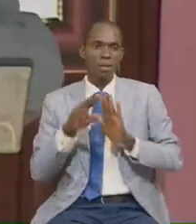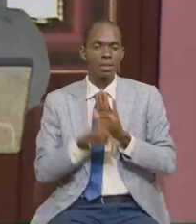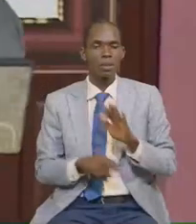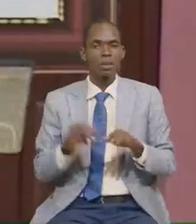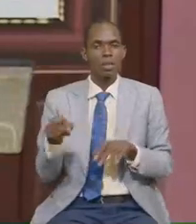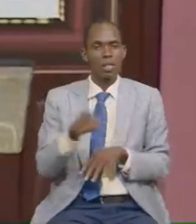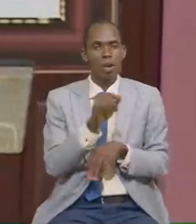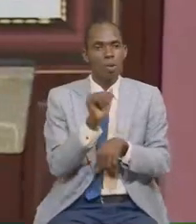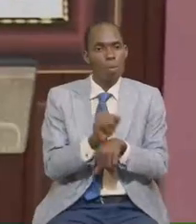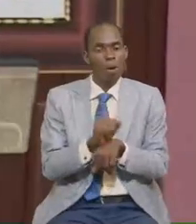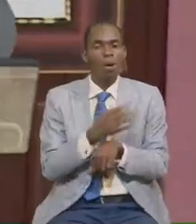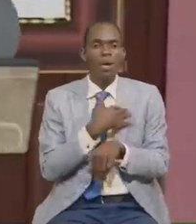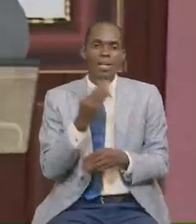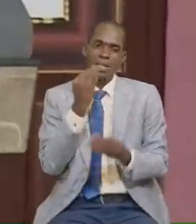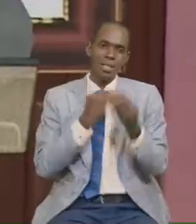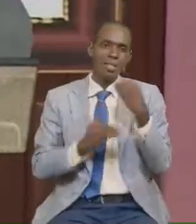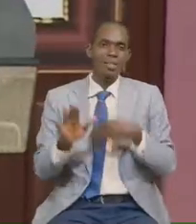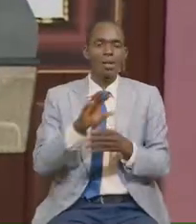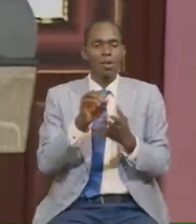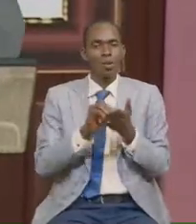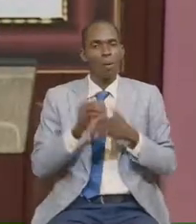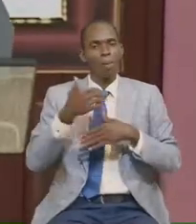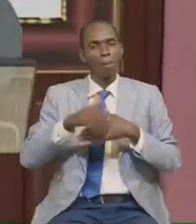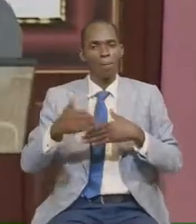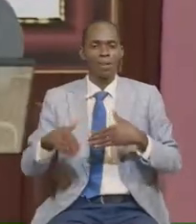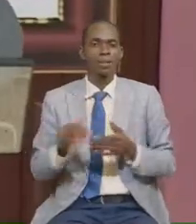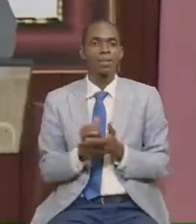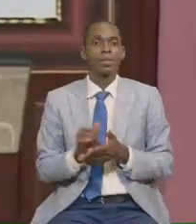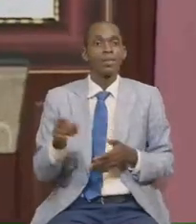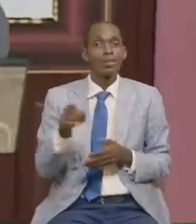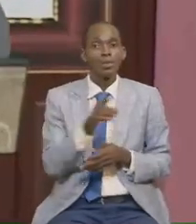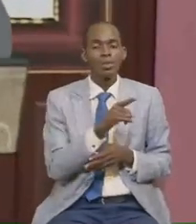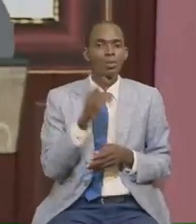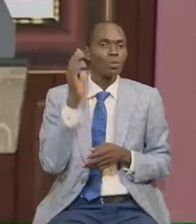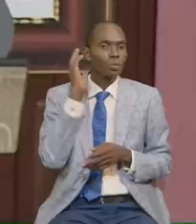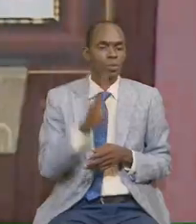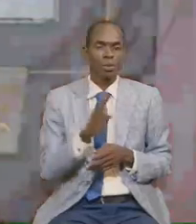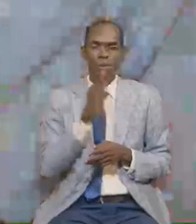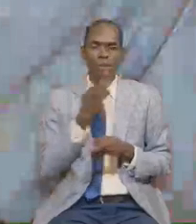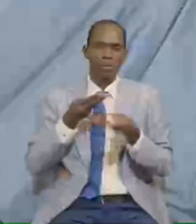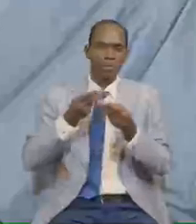leur propre pain. Tu seras obéissant au nom de Jésus.